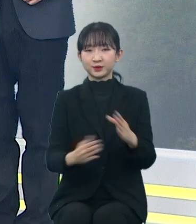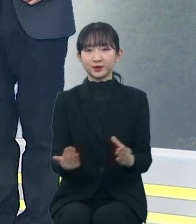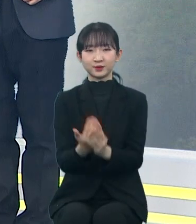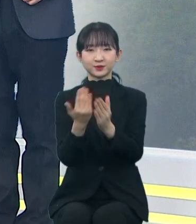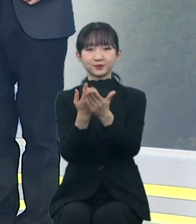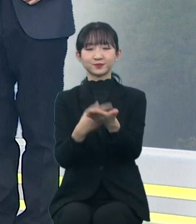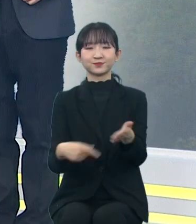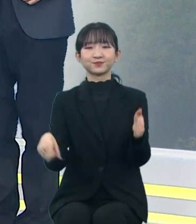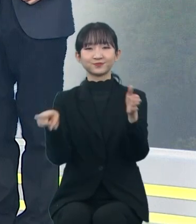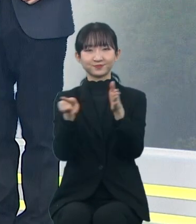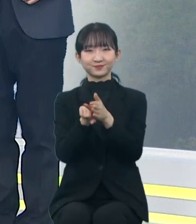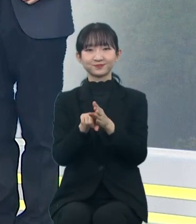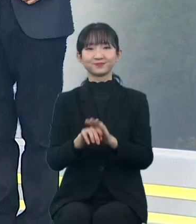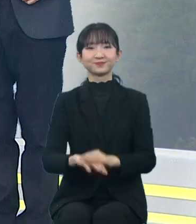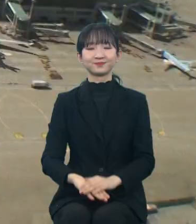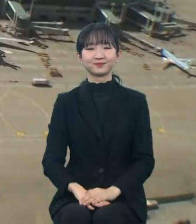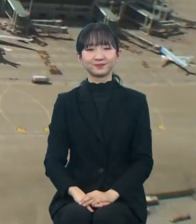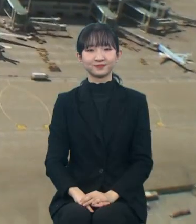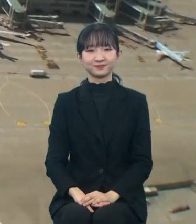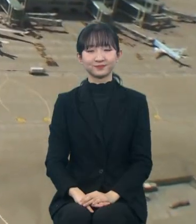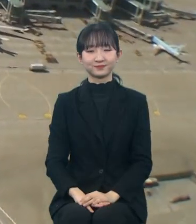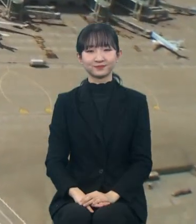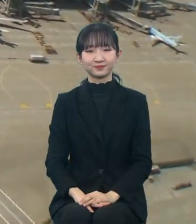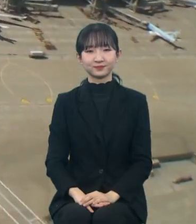위해서입니다. 배상민 기자입니다.